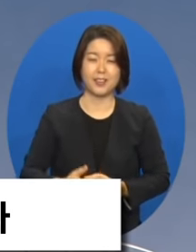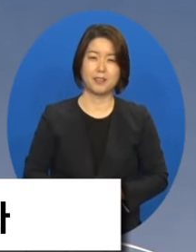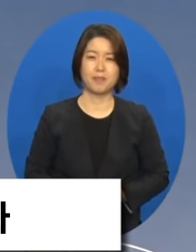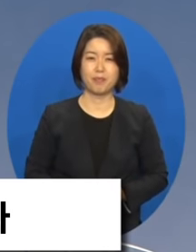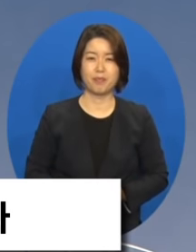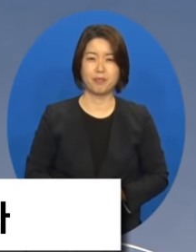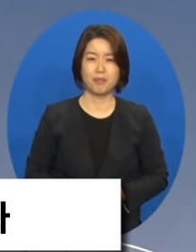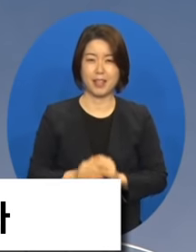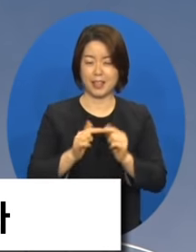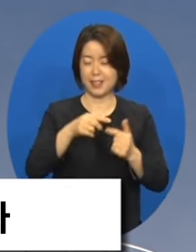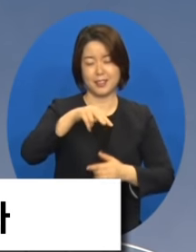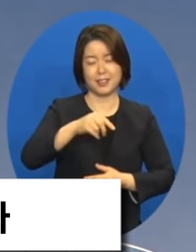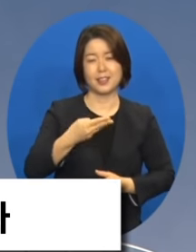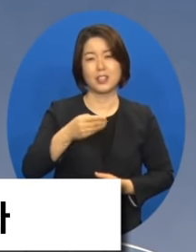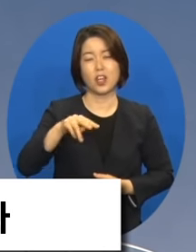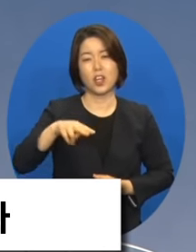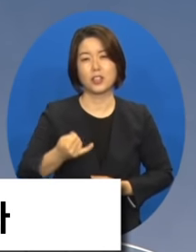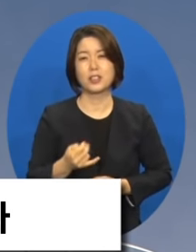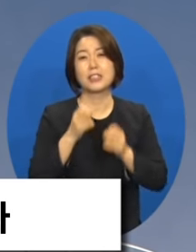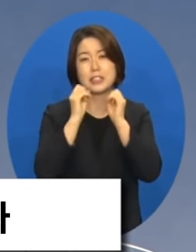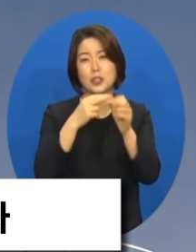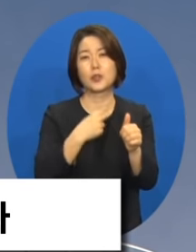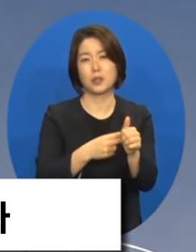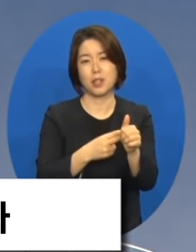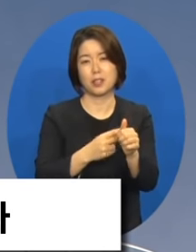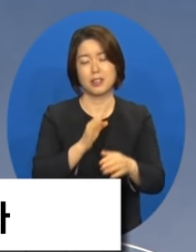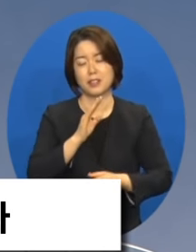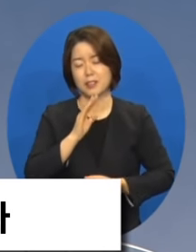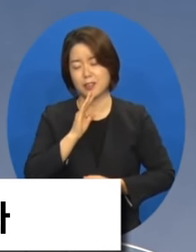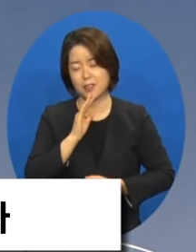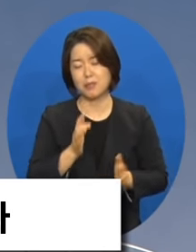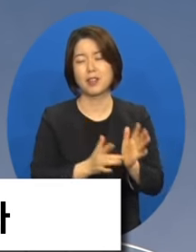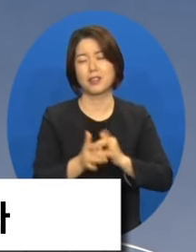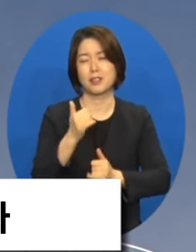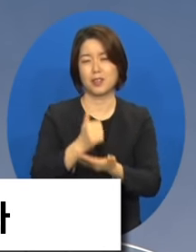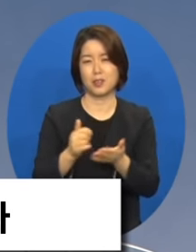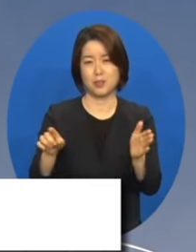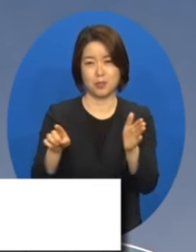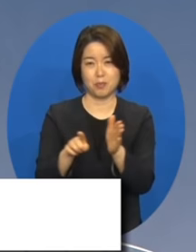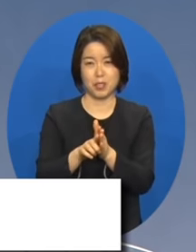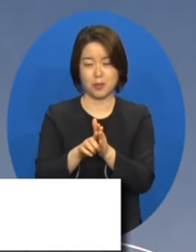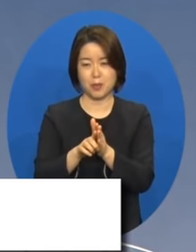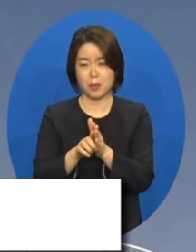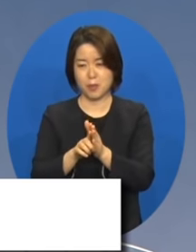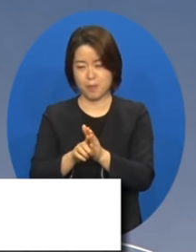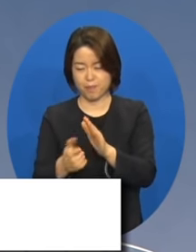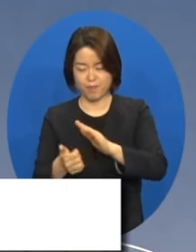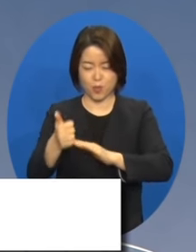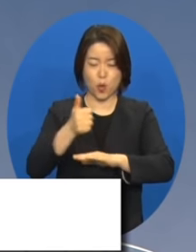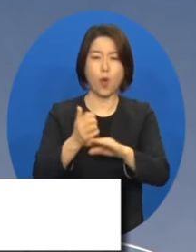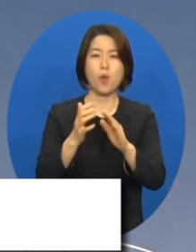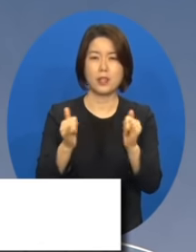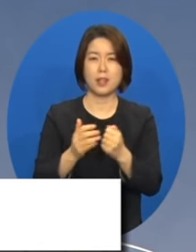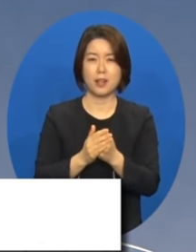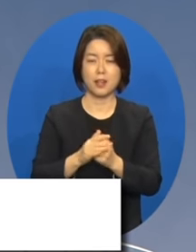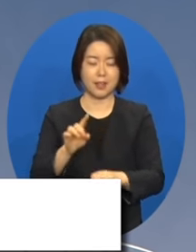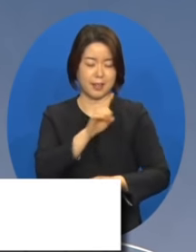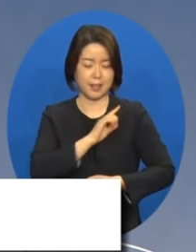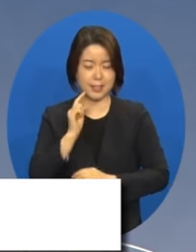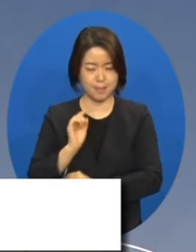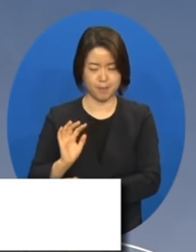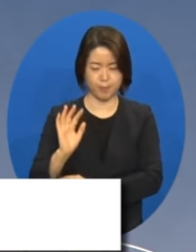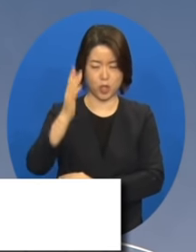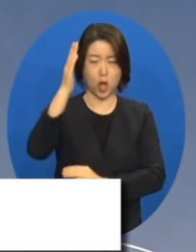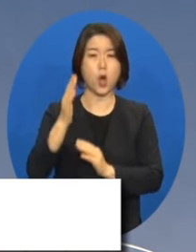스터 선교사는 정말 예수 믿고 수지 마신 사람 5 그런 가장 영화로운 사람입니다